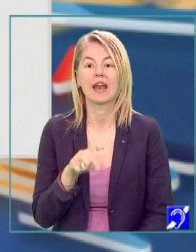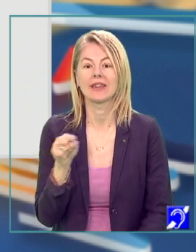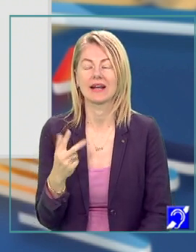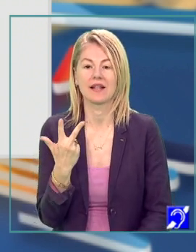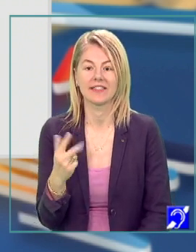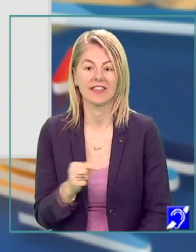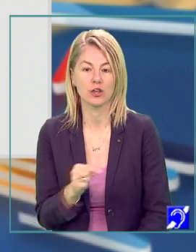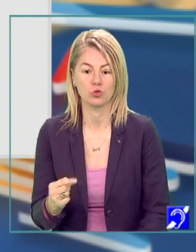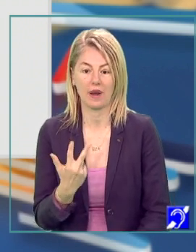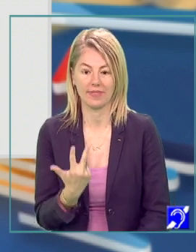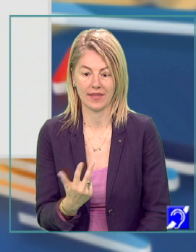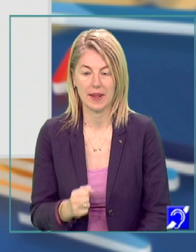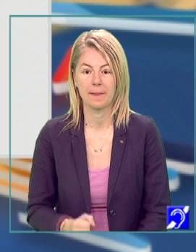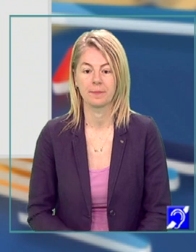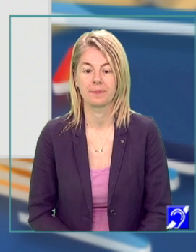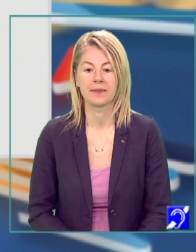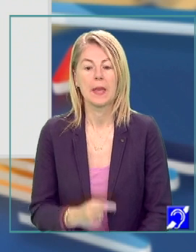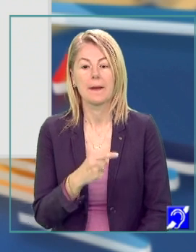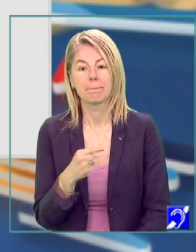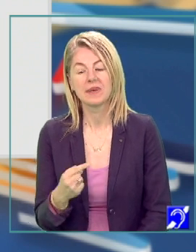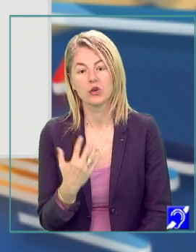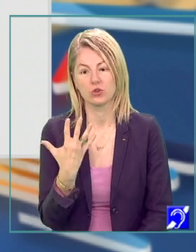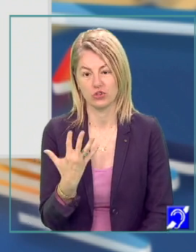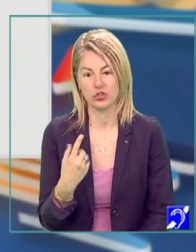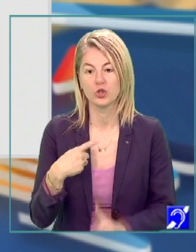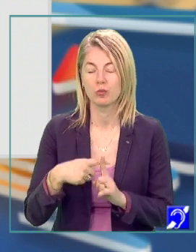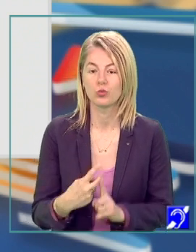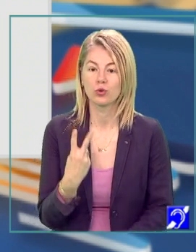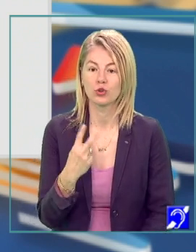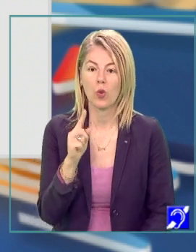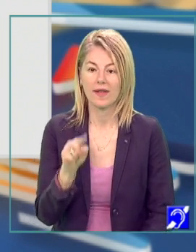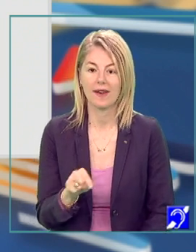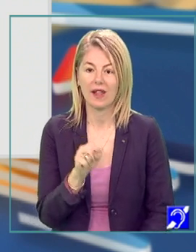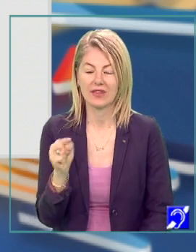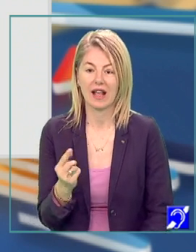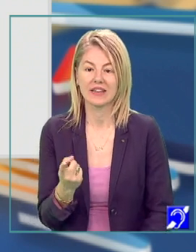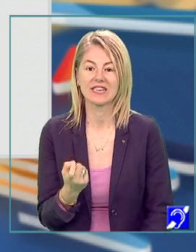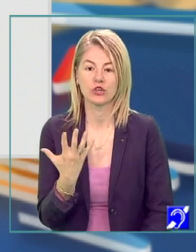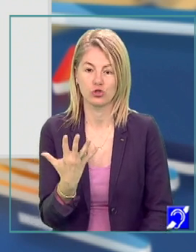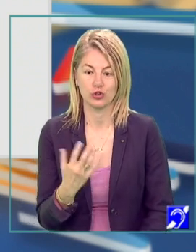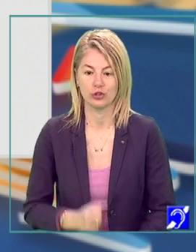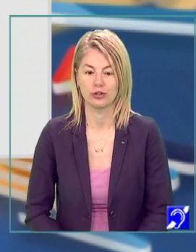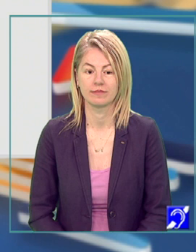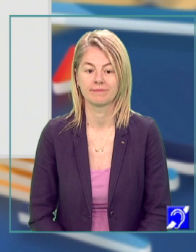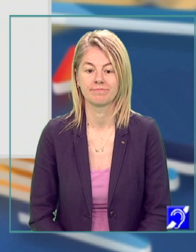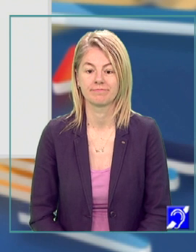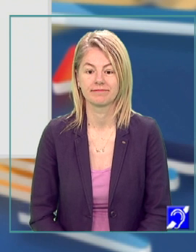cu radical din 3 supra 3 minus 5 plus 2 radical din